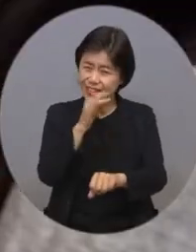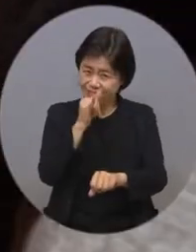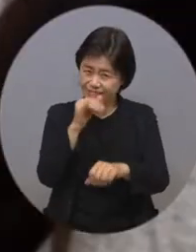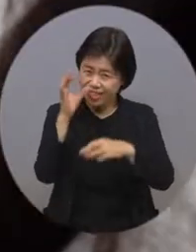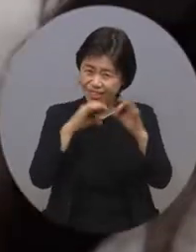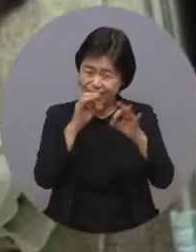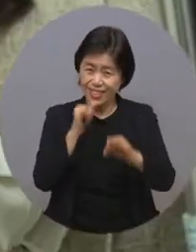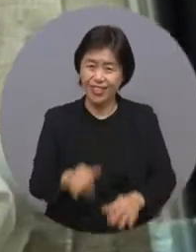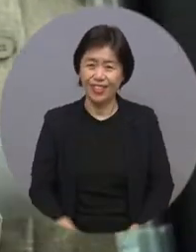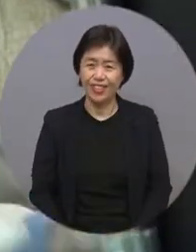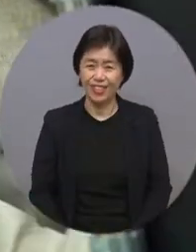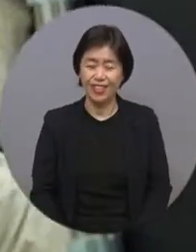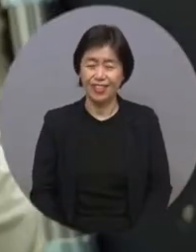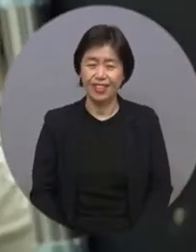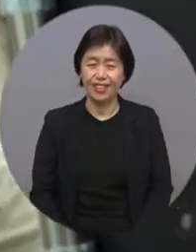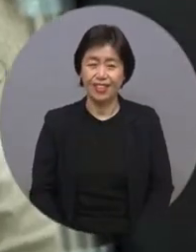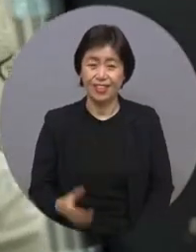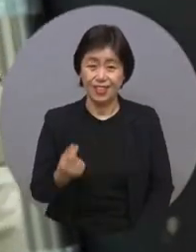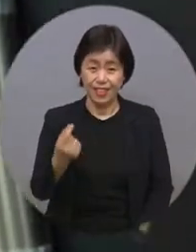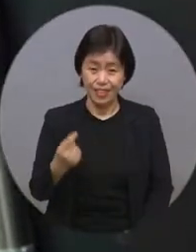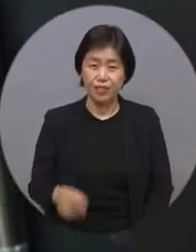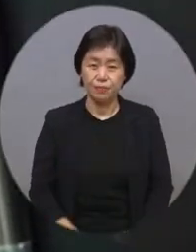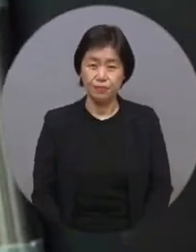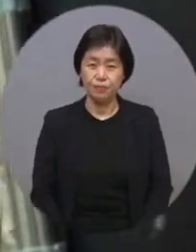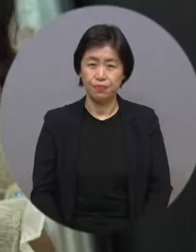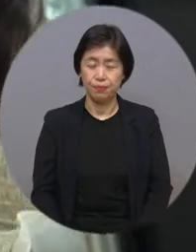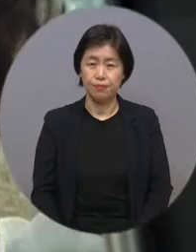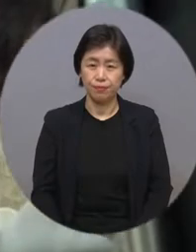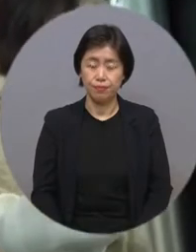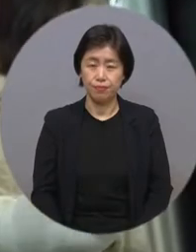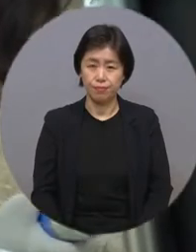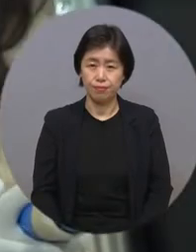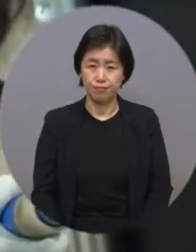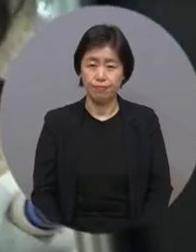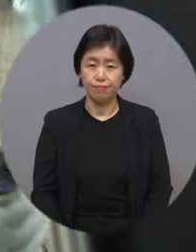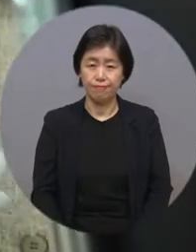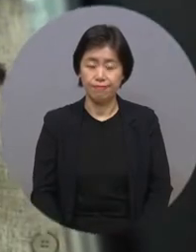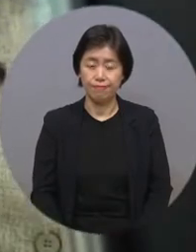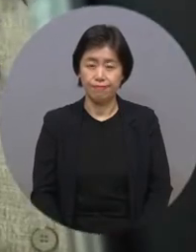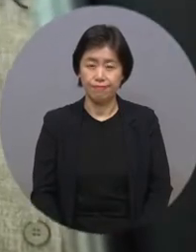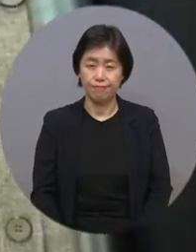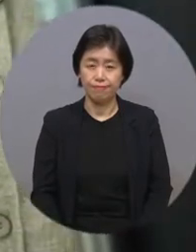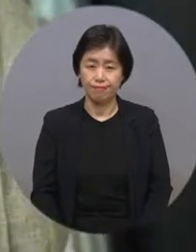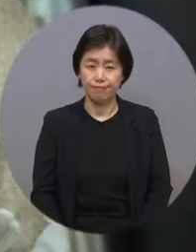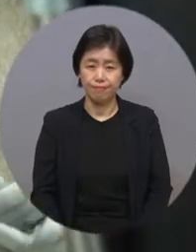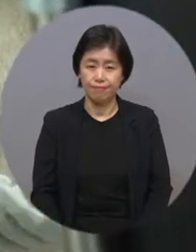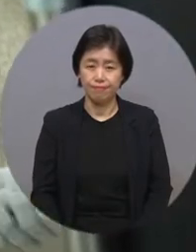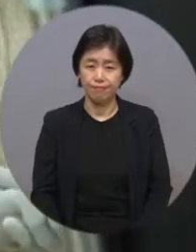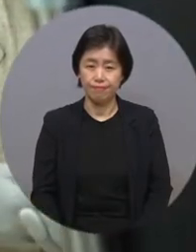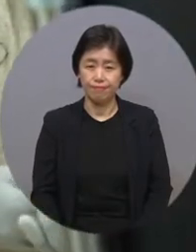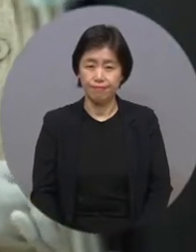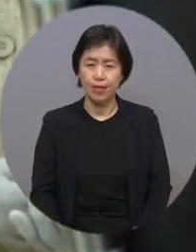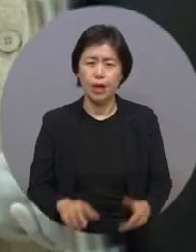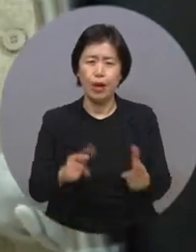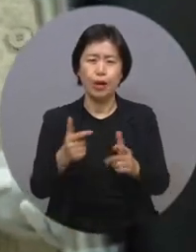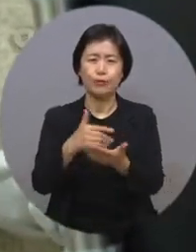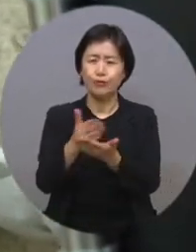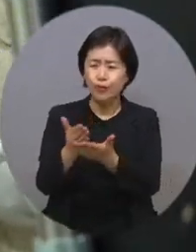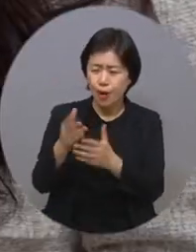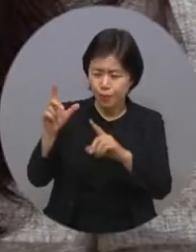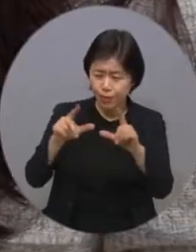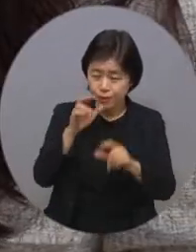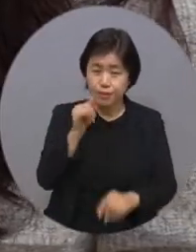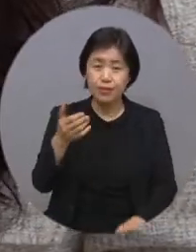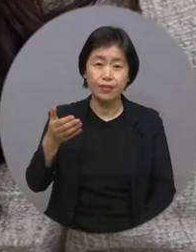오는 작업자분들도, 실사원분들도 똑같이 작업을 해요. 근데 이제 자아가 되어 있어서 네. 여러 가지 유형으로